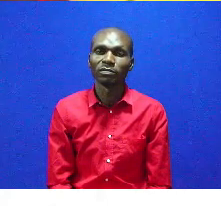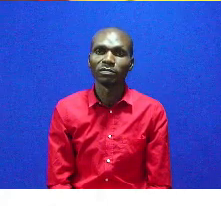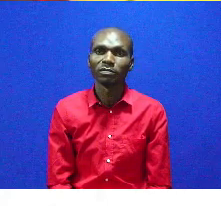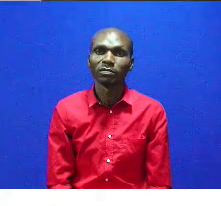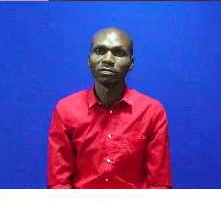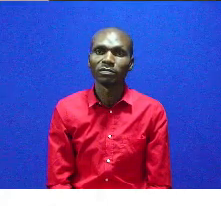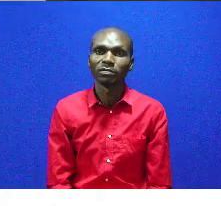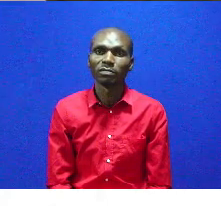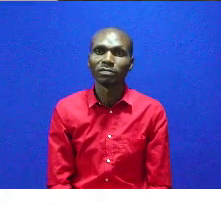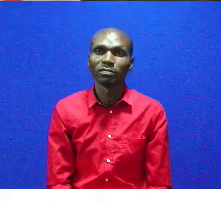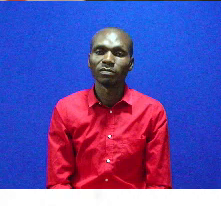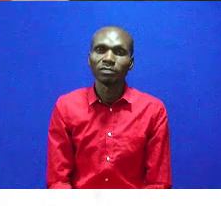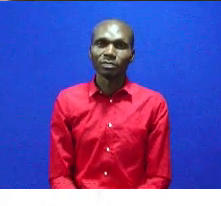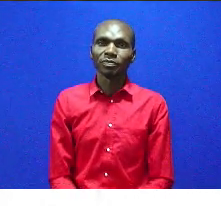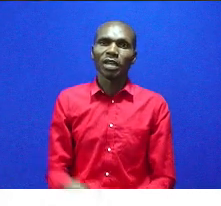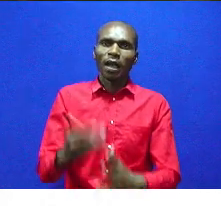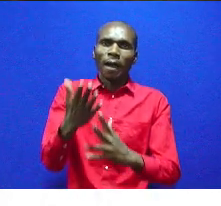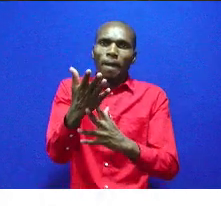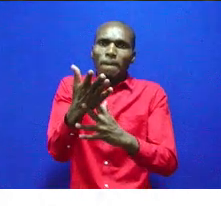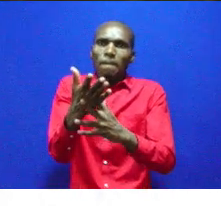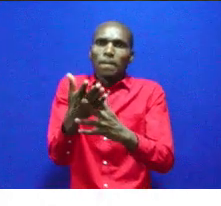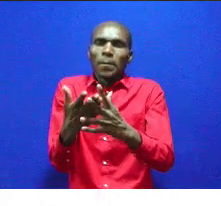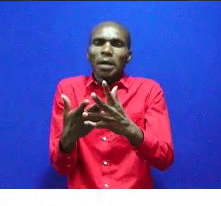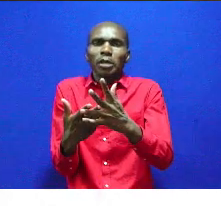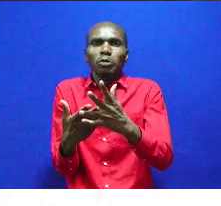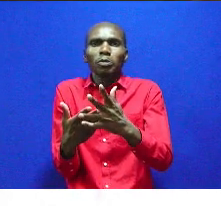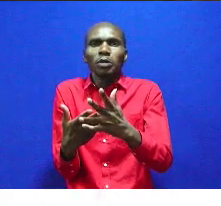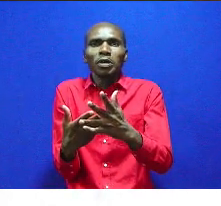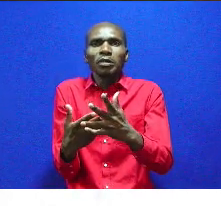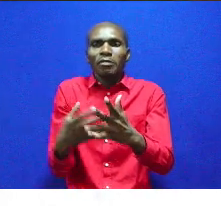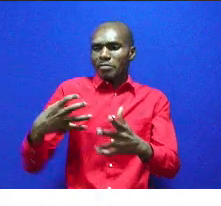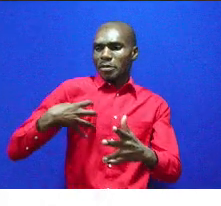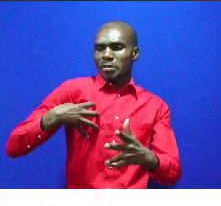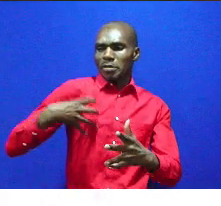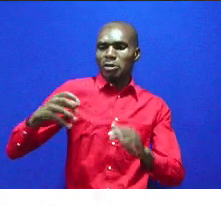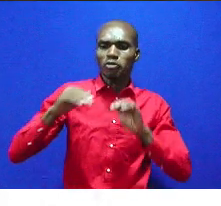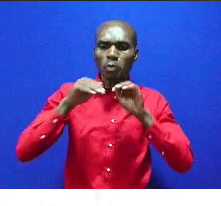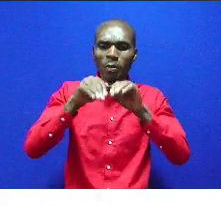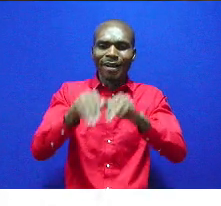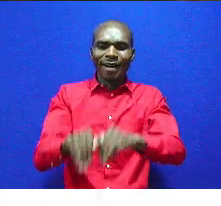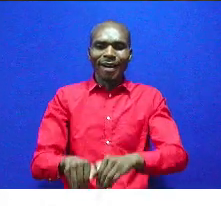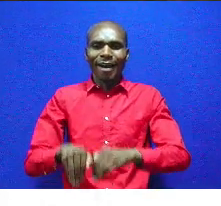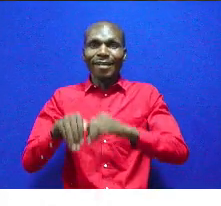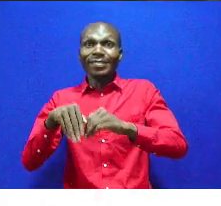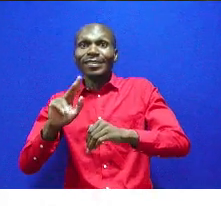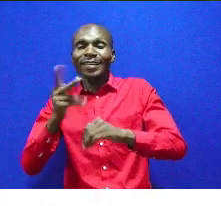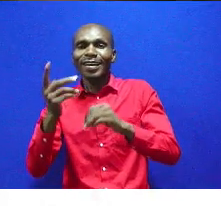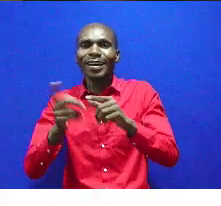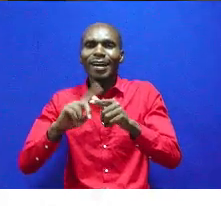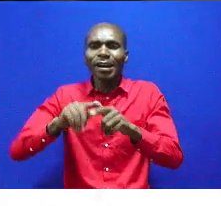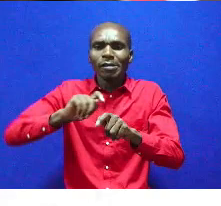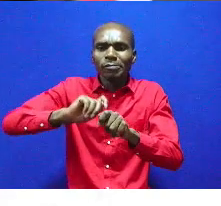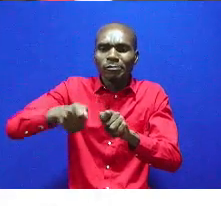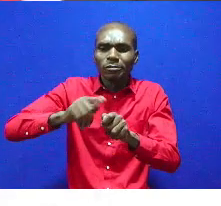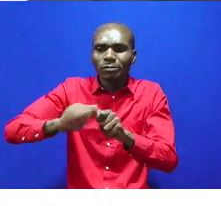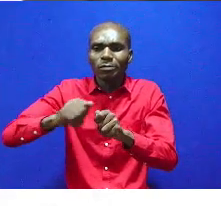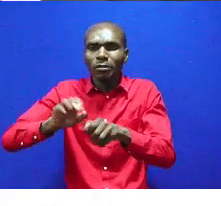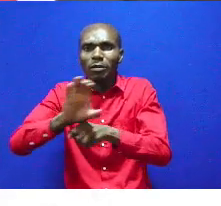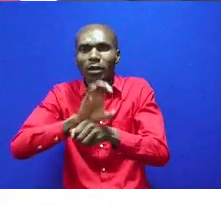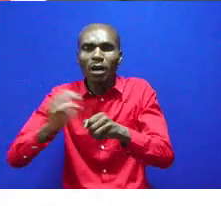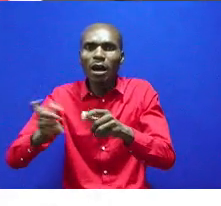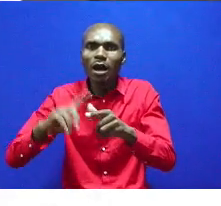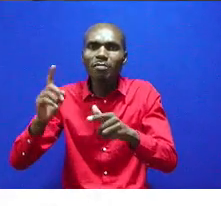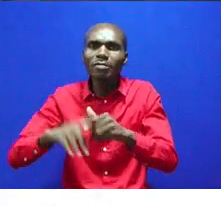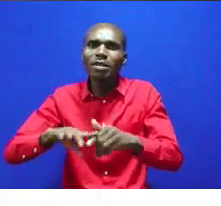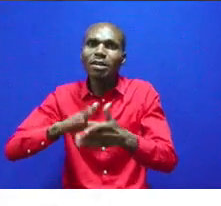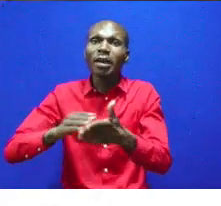rukubwatia. Gati yebimalibirete emeli imense engima ngamoneka wa asekere ekemeli yekugurwa aseligo